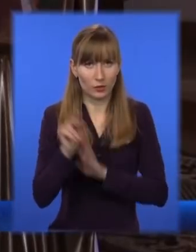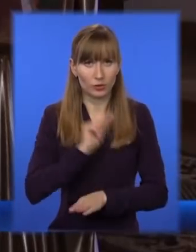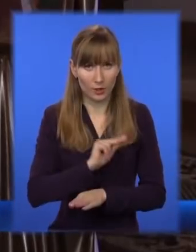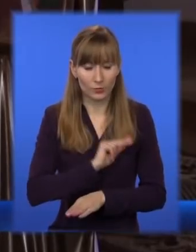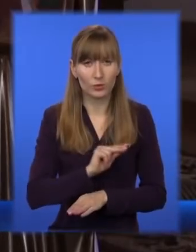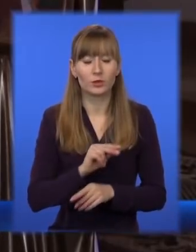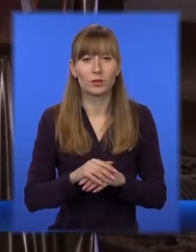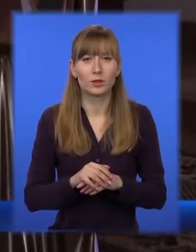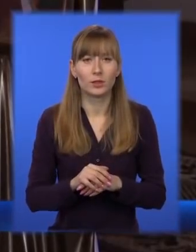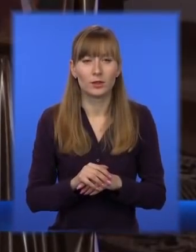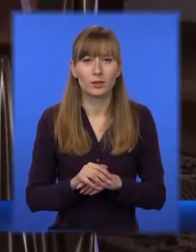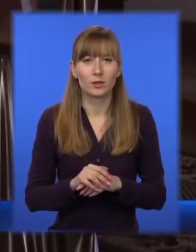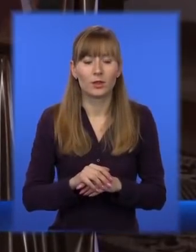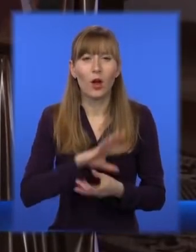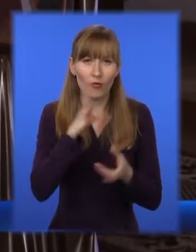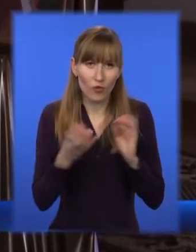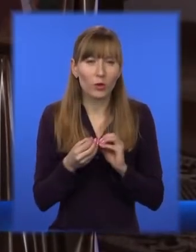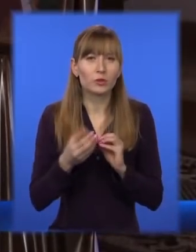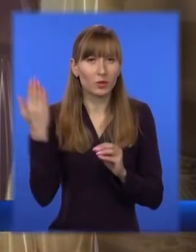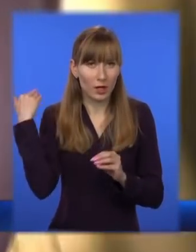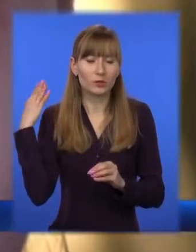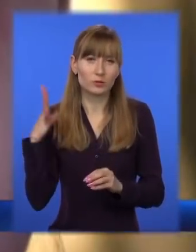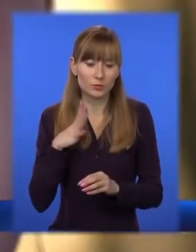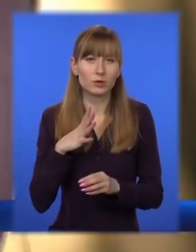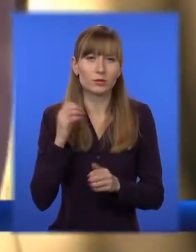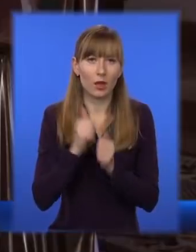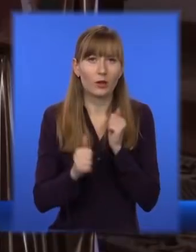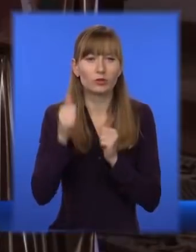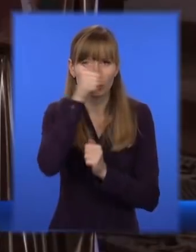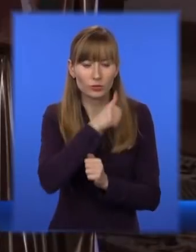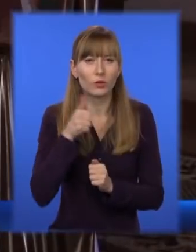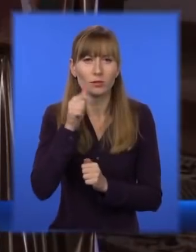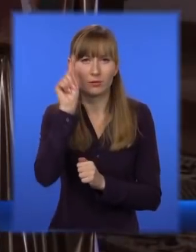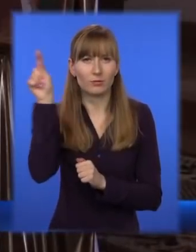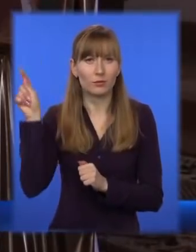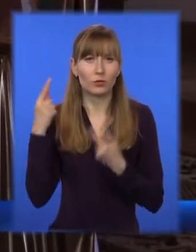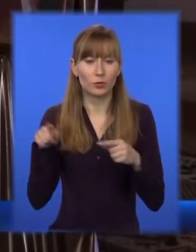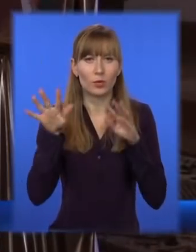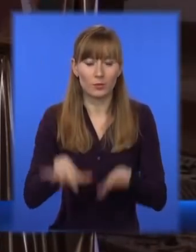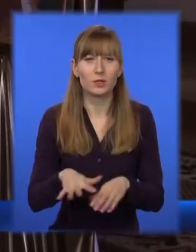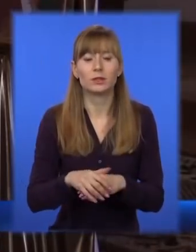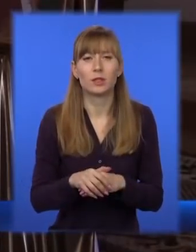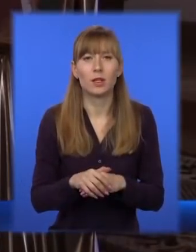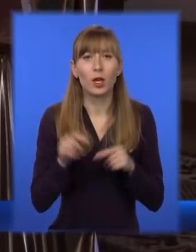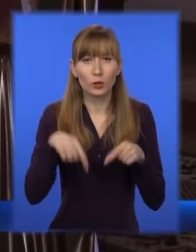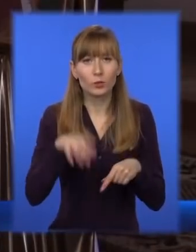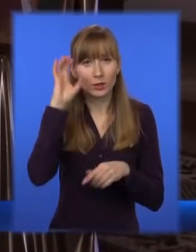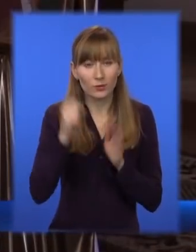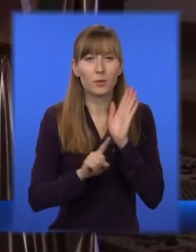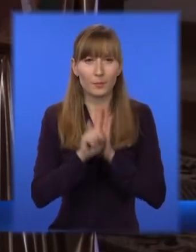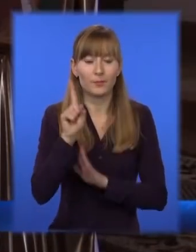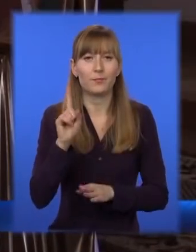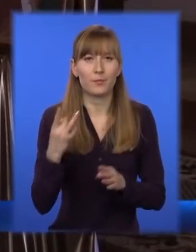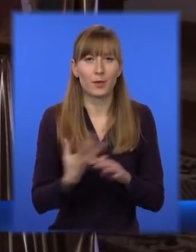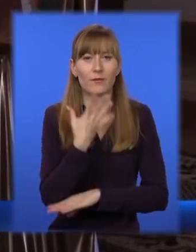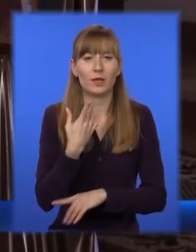І взагалі так, це відбувається щороку. Взагалі діти, знаєте, в такому завжди захваті, вони такі прямо класно. Ну, тому що